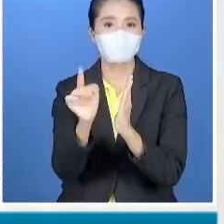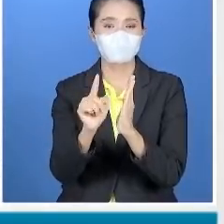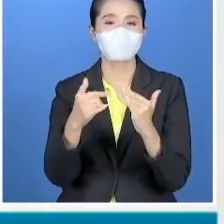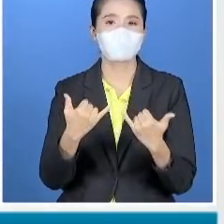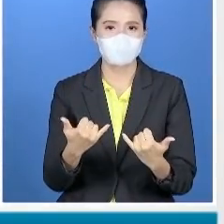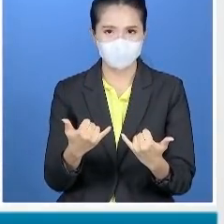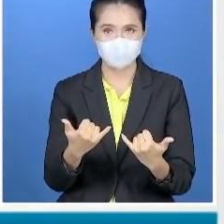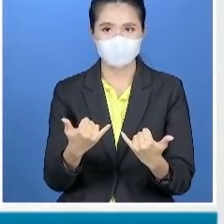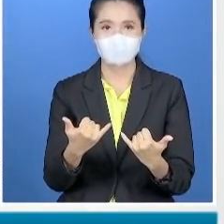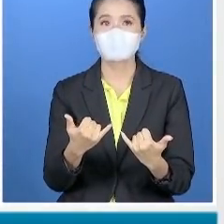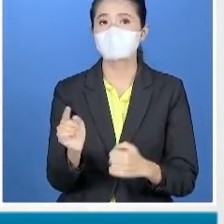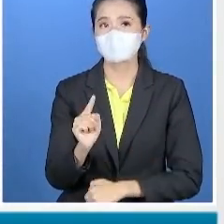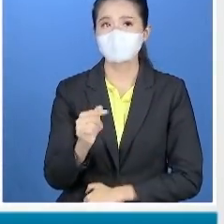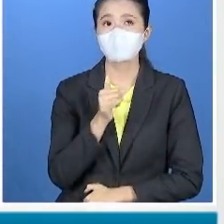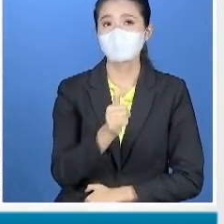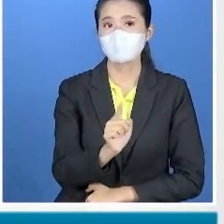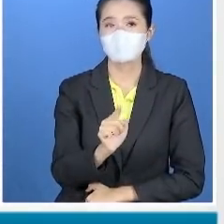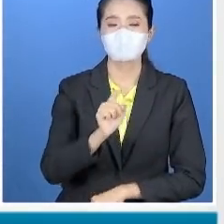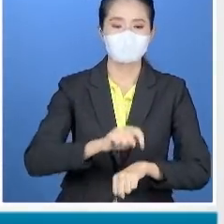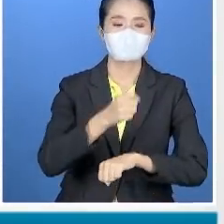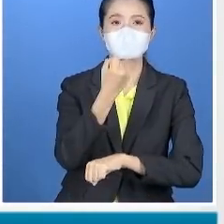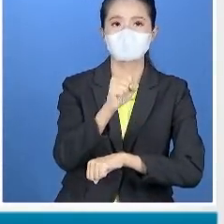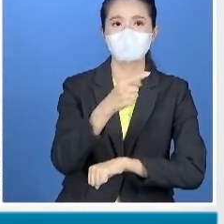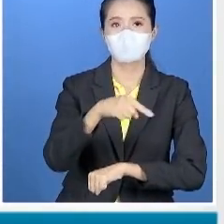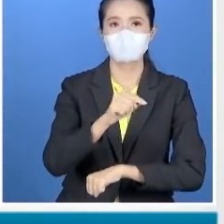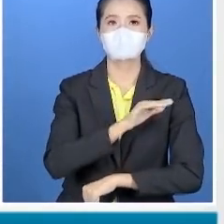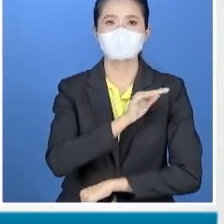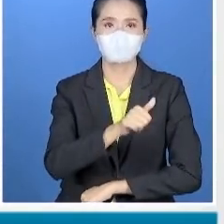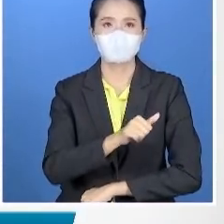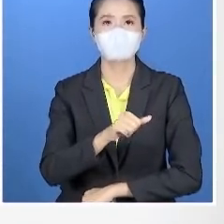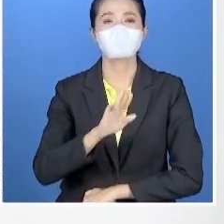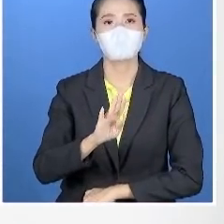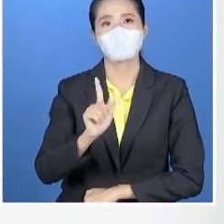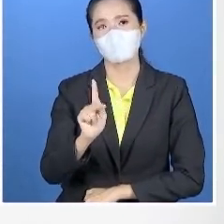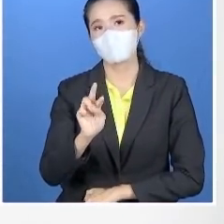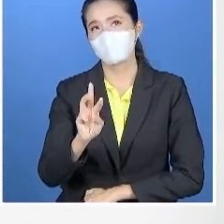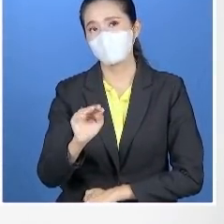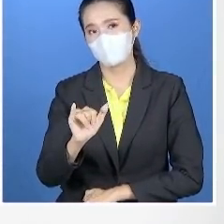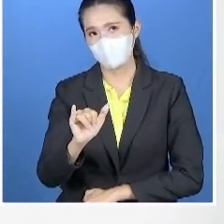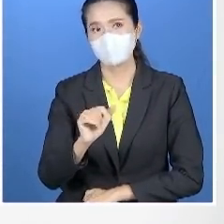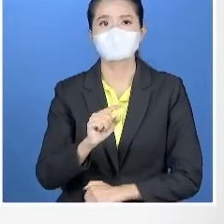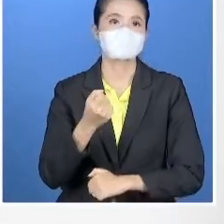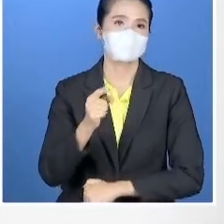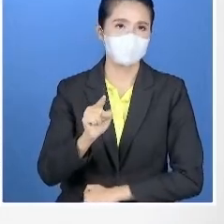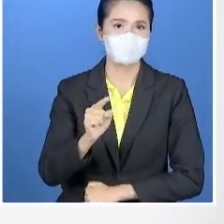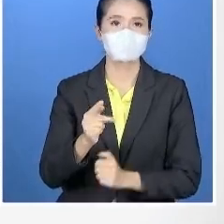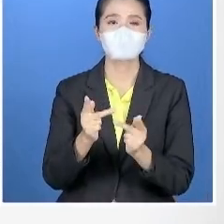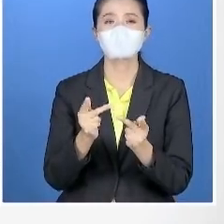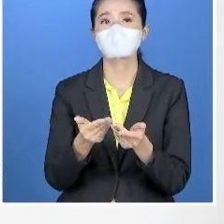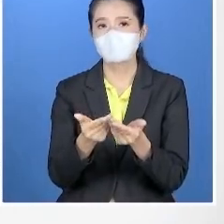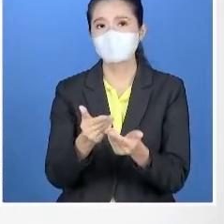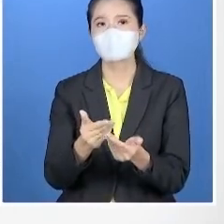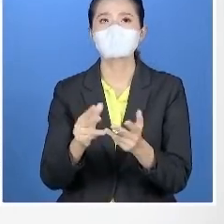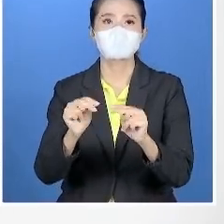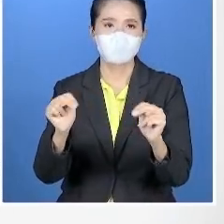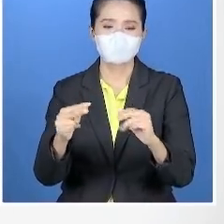วันนี้คุณเต้เนี่ยมงคลกิจ10โมงเช้าจะไปเทศบาลเมืองบางกลวย11โมงไปที่กรมเจ้าท่าสาขานนทบุรีแ